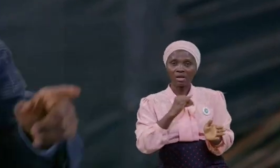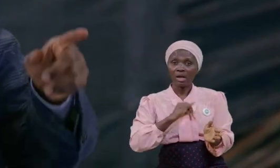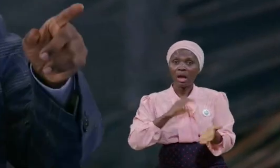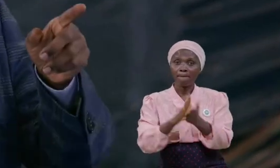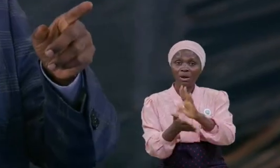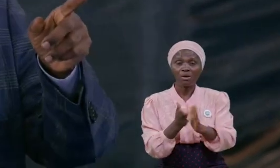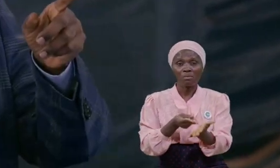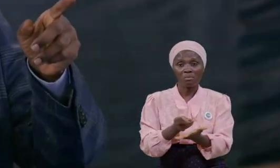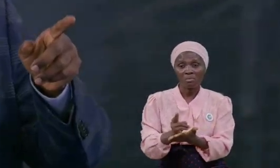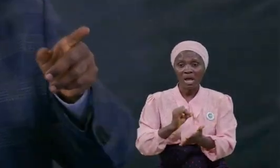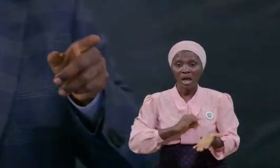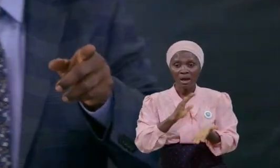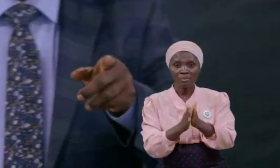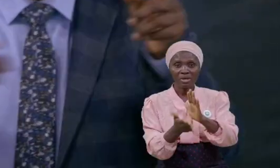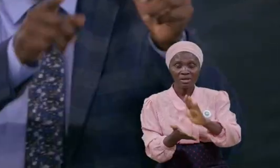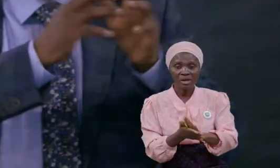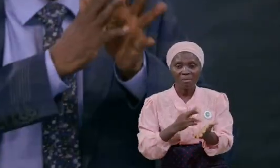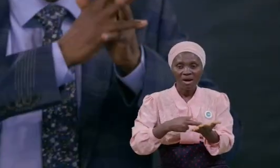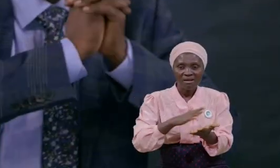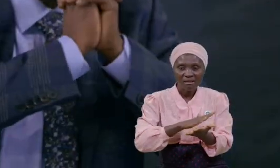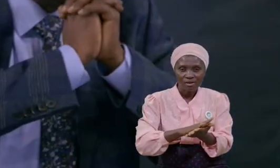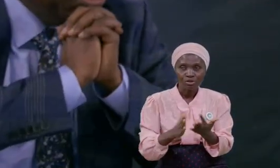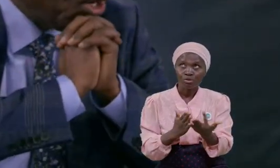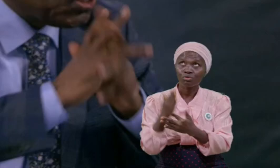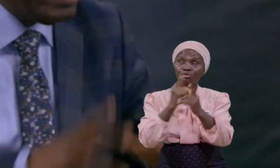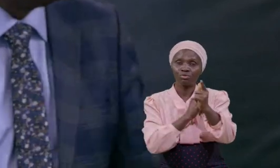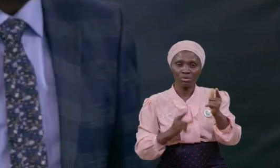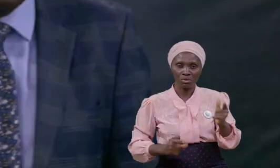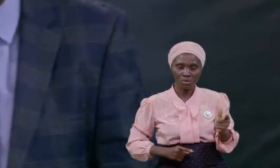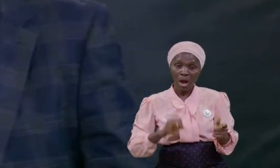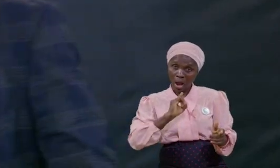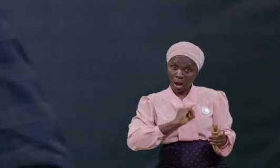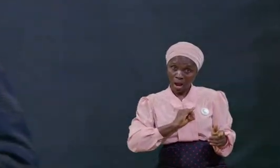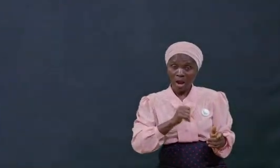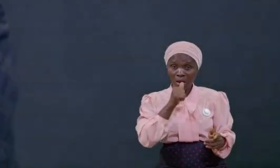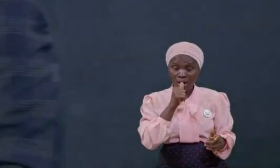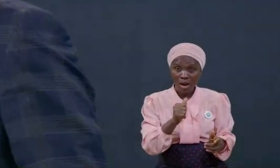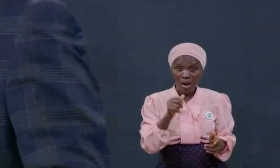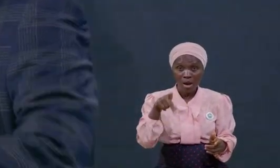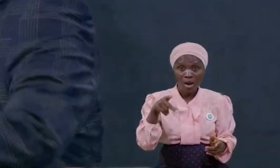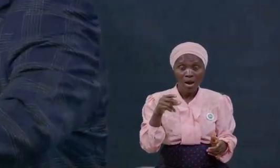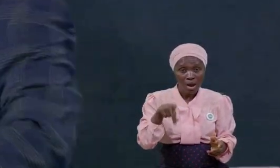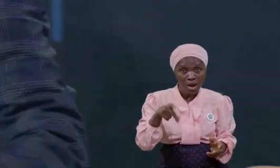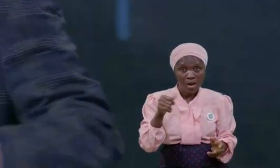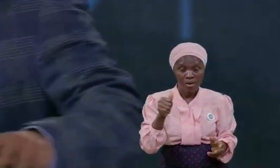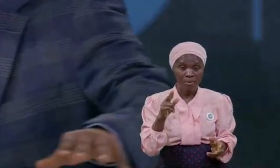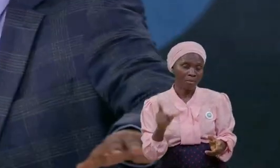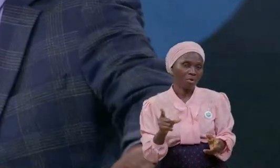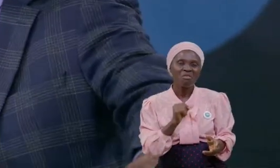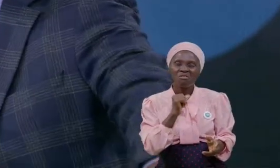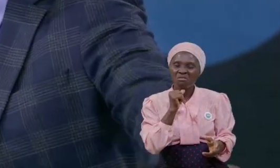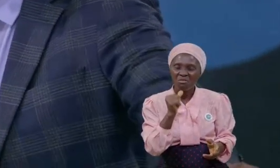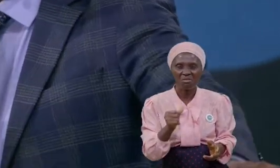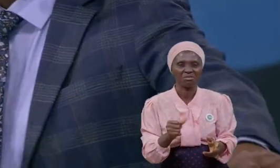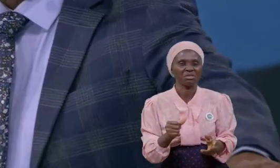juste par le Seigneur. Je suis Paul. Plus un homme violent, mais innocent dans le Seigneur. Je suis Paul. Je